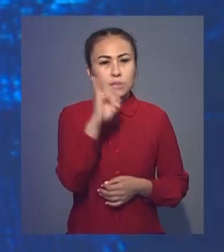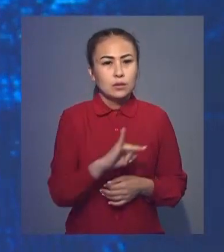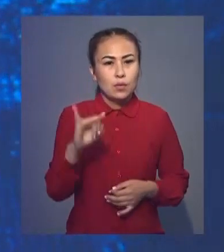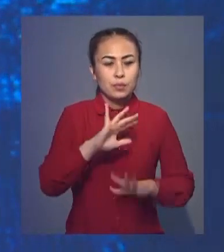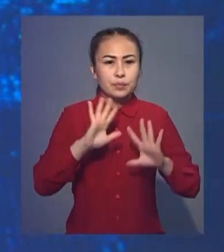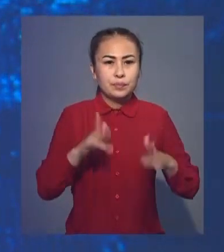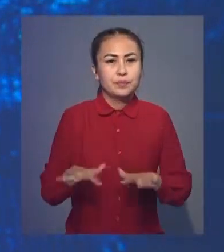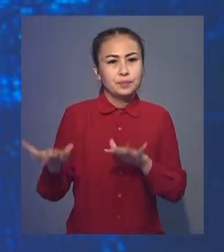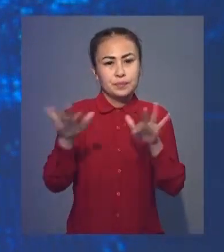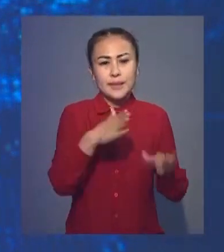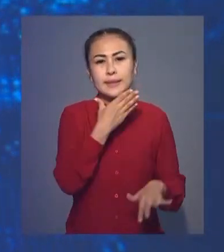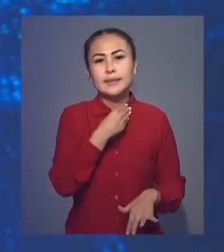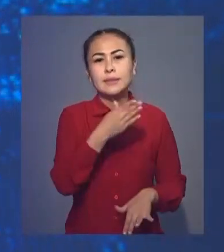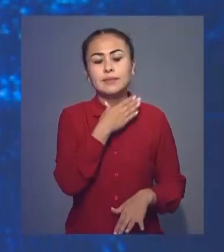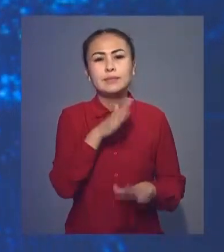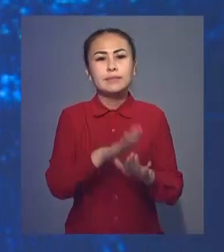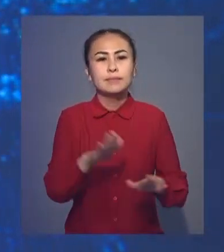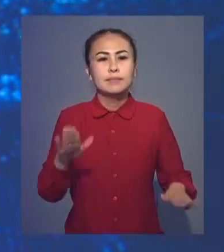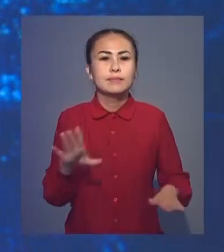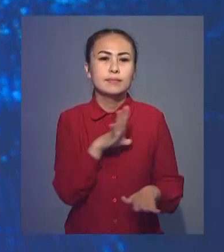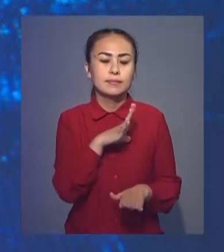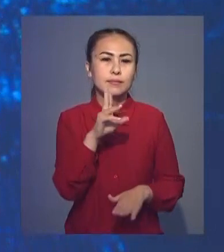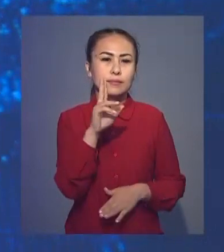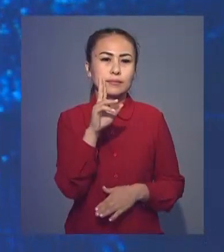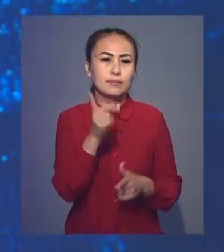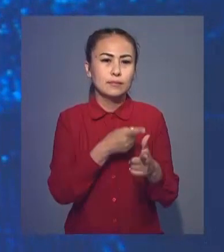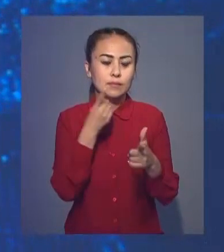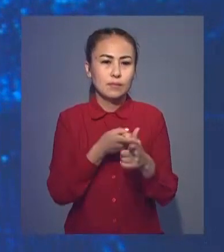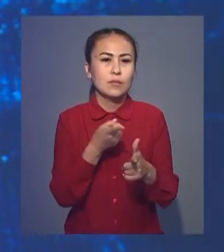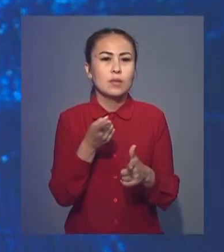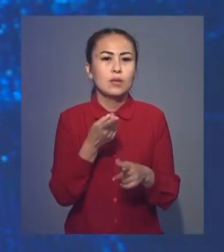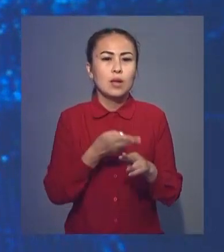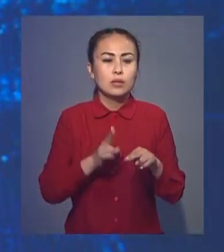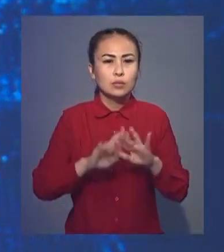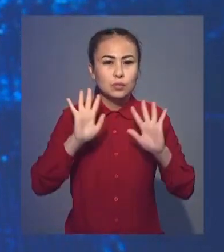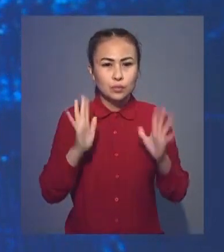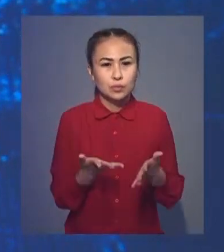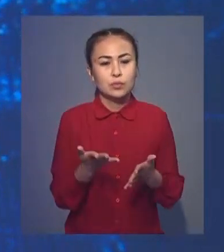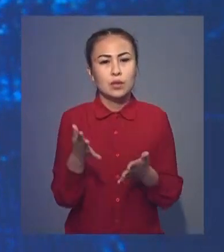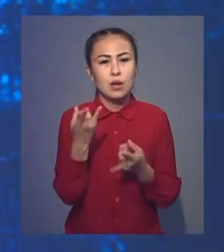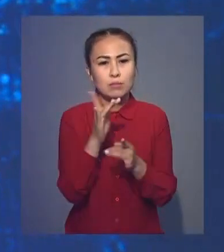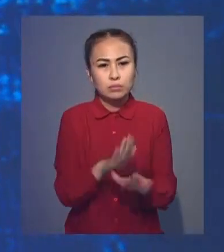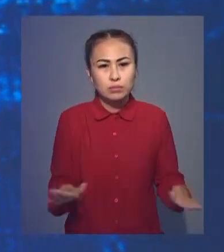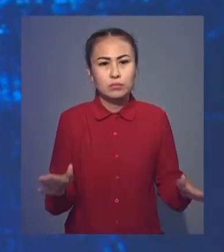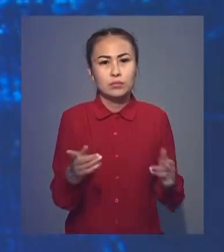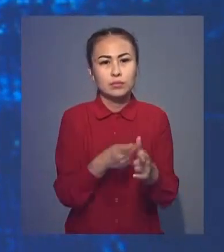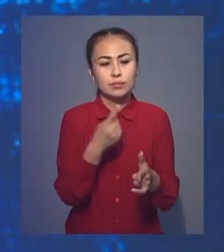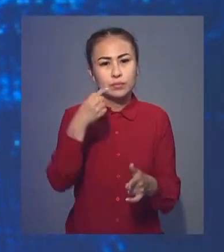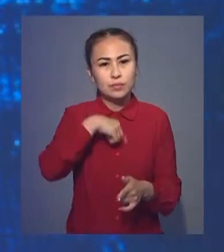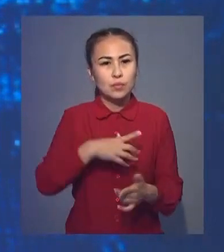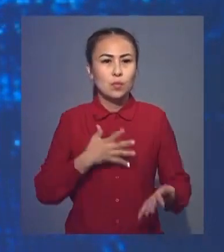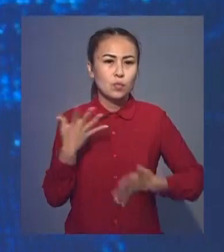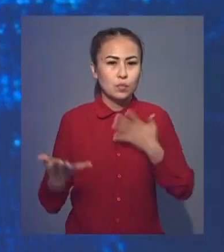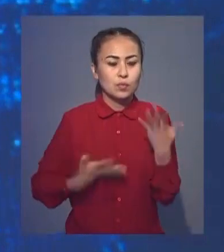орындарды аралады. Семей өңіріне келген балалар негізінен Қарағайлы сауықтыру кешеніне орналастырылды. Бүлдіршіндер бой сергітіп қана